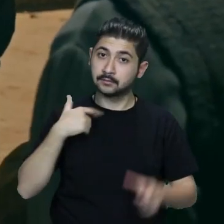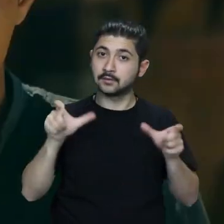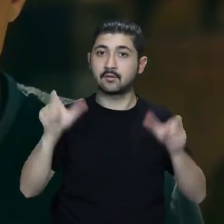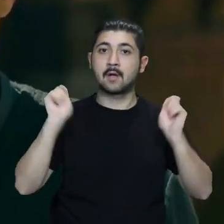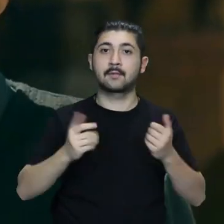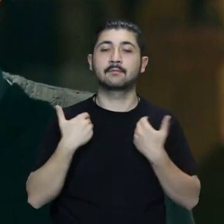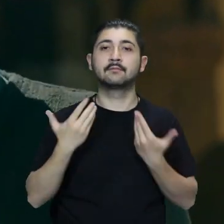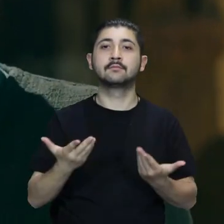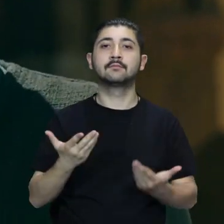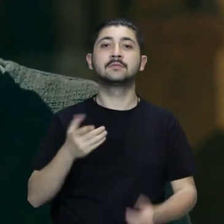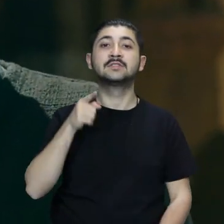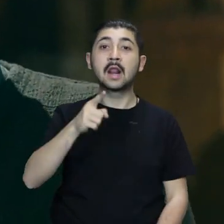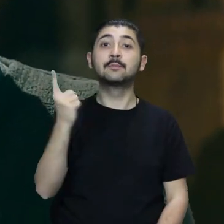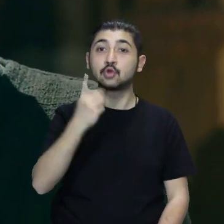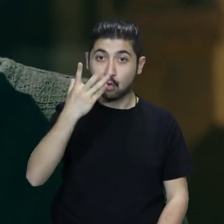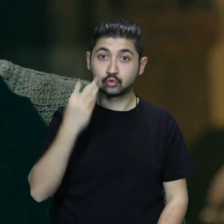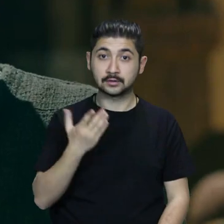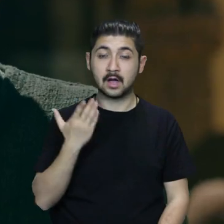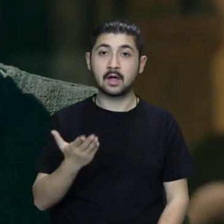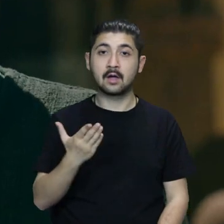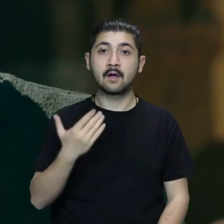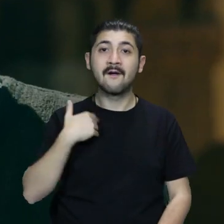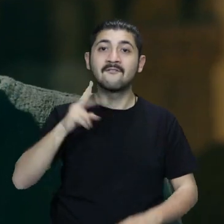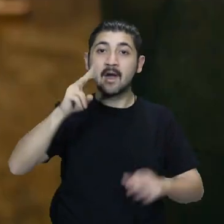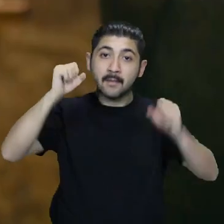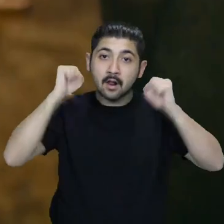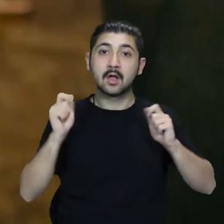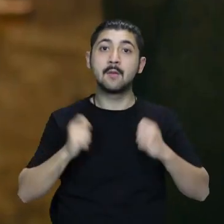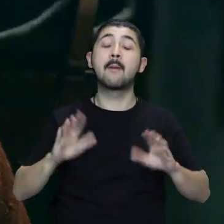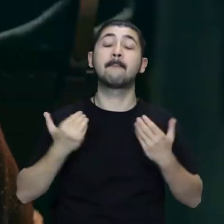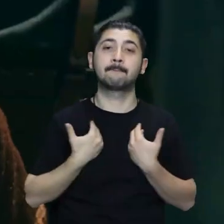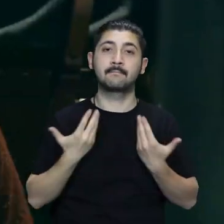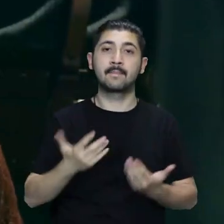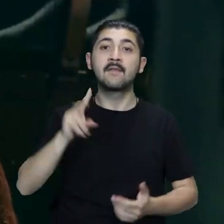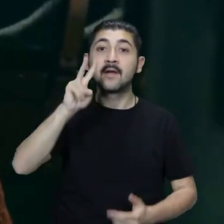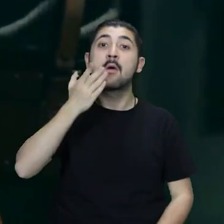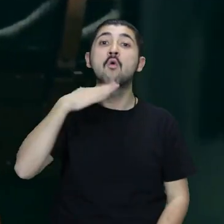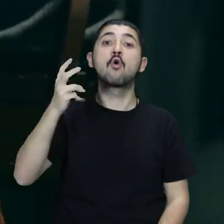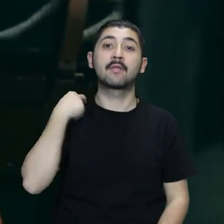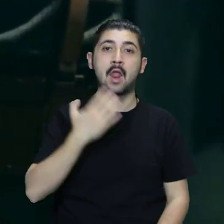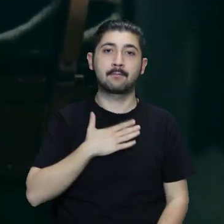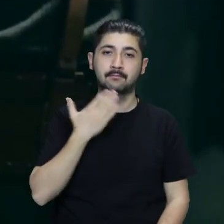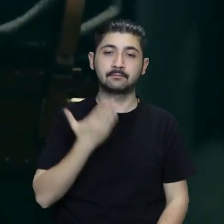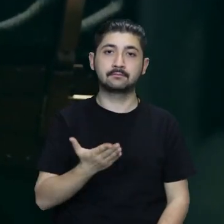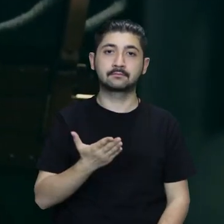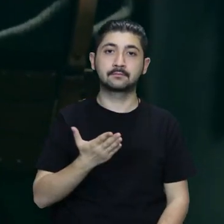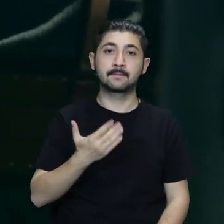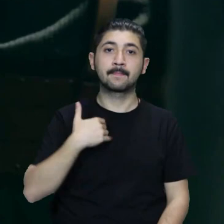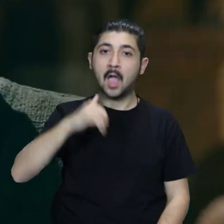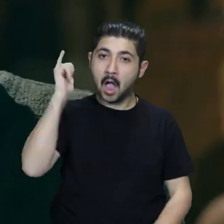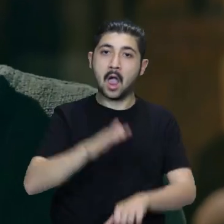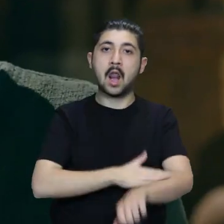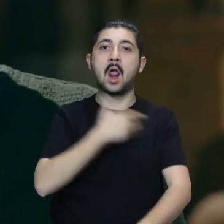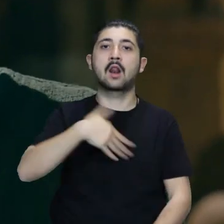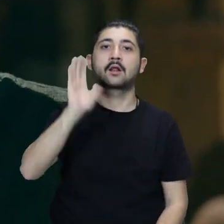savunayım. Sana bir şey olursa vebalini taşıyamayız. Vebali yoktur kumandanım. Hakkım helal